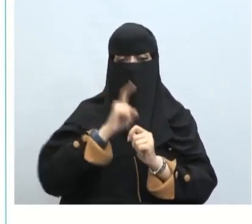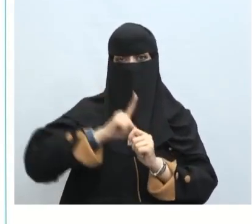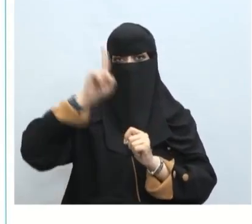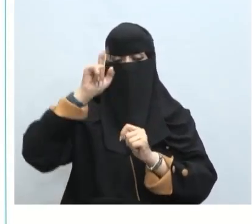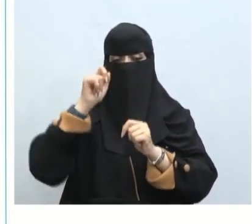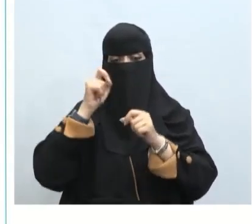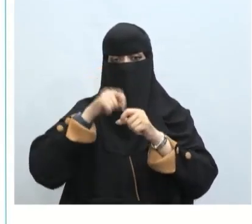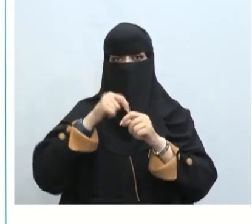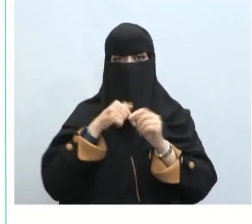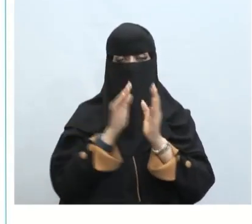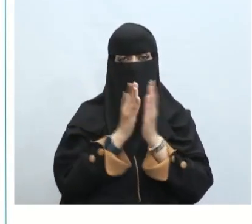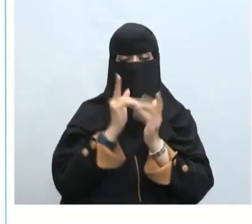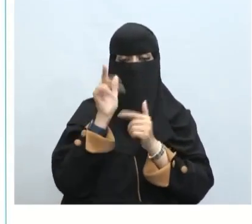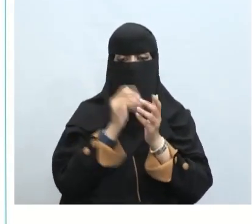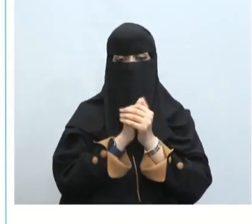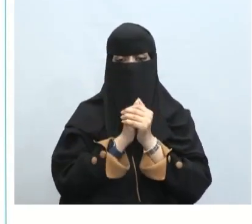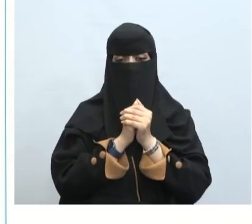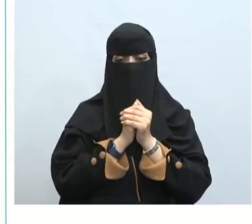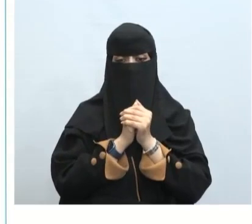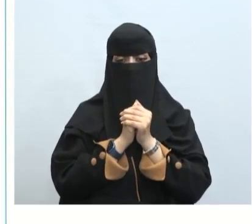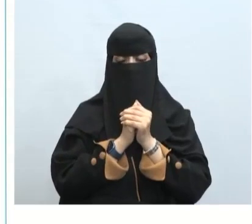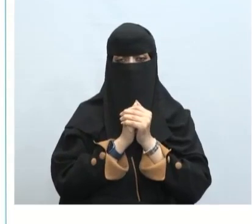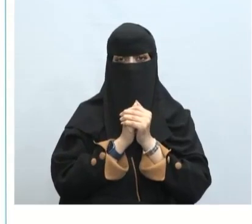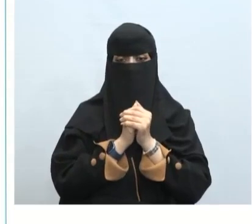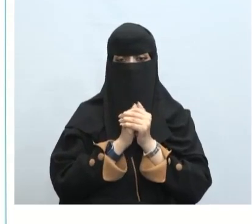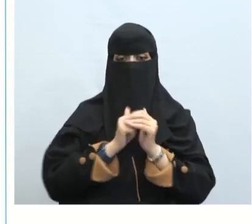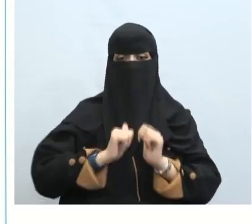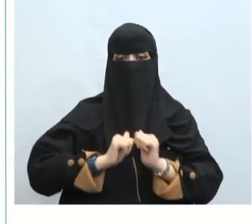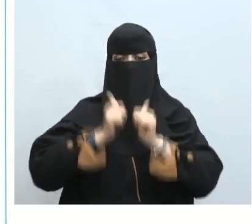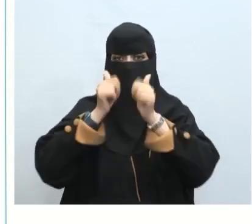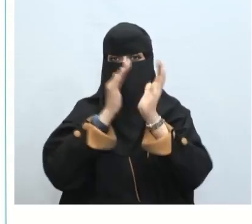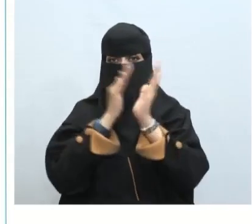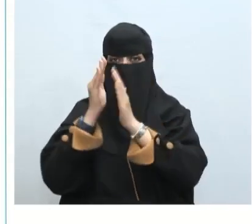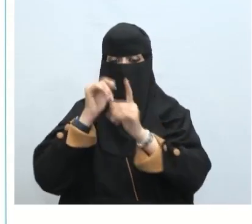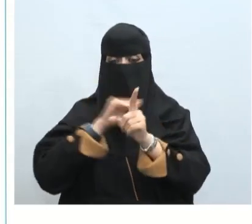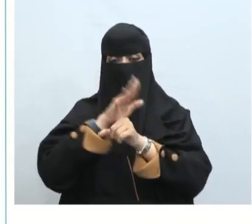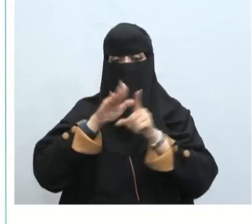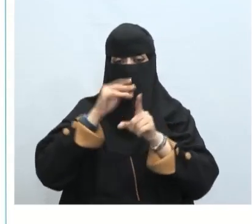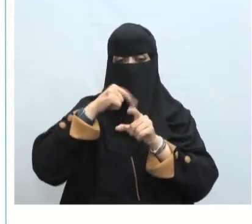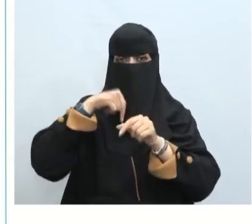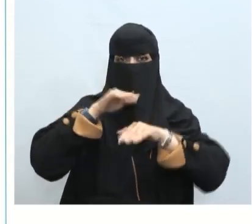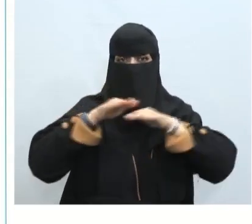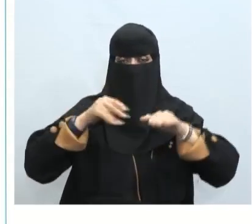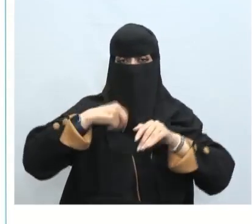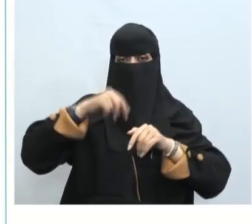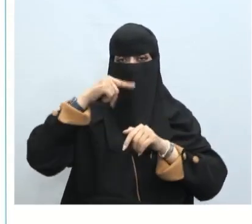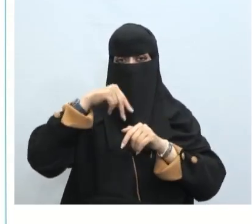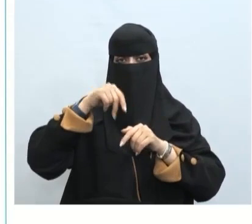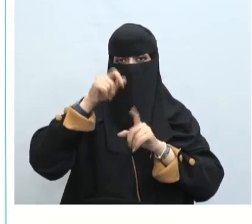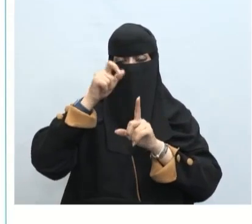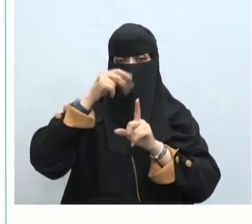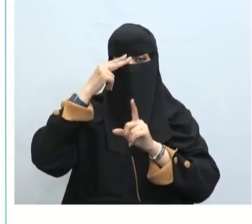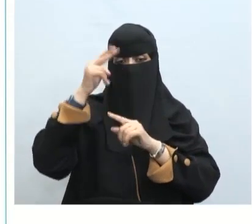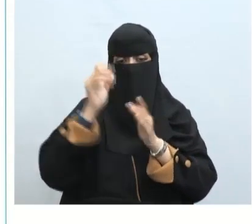امر شرعي امر به الله في القران الكريم وامر به نبيه محمد صلى الله عليه وسلم